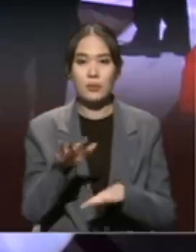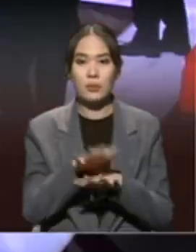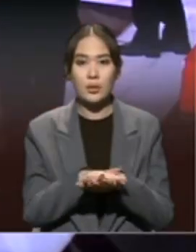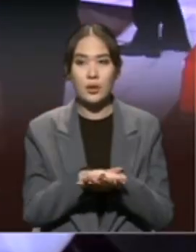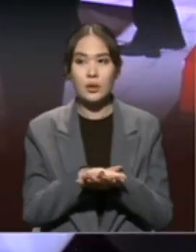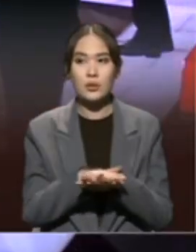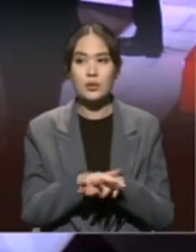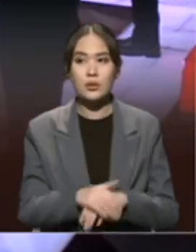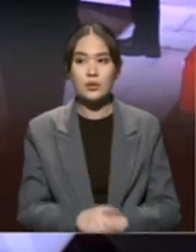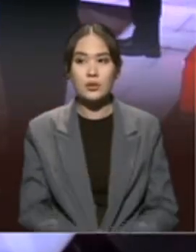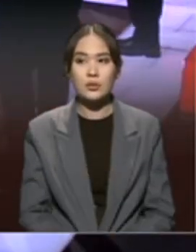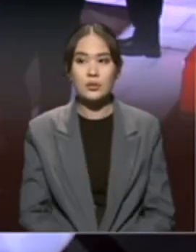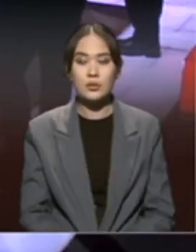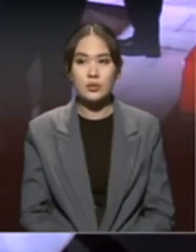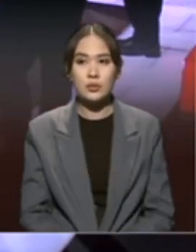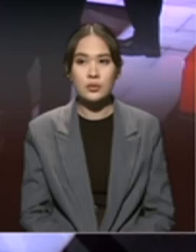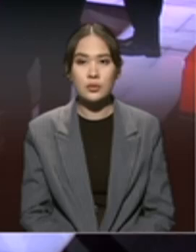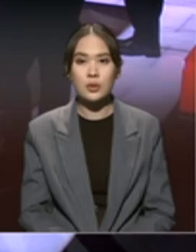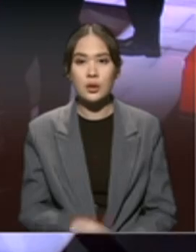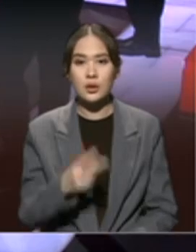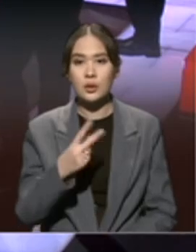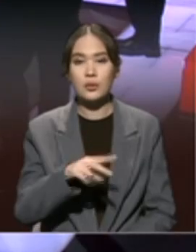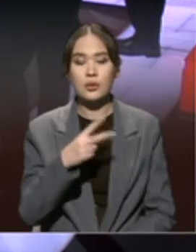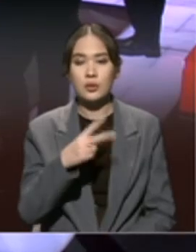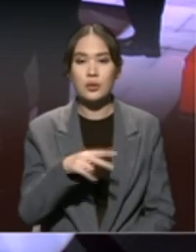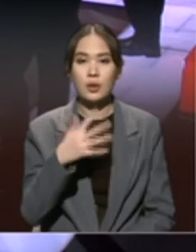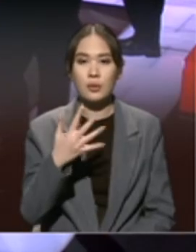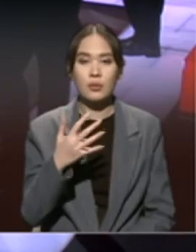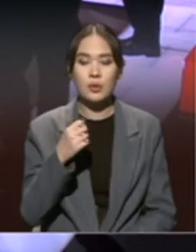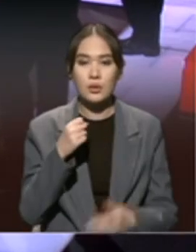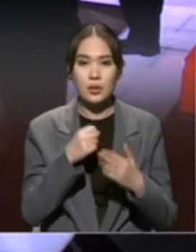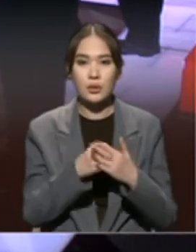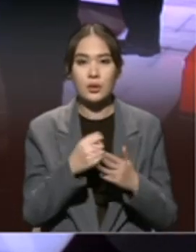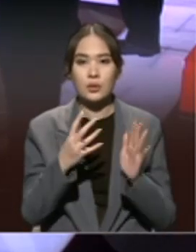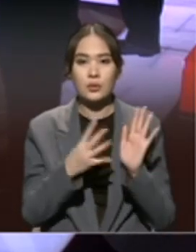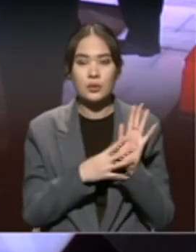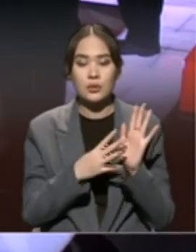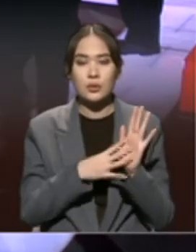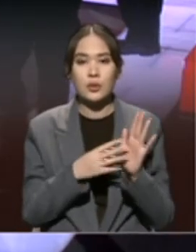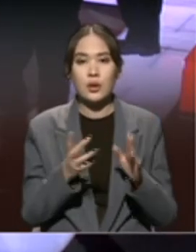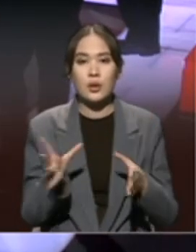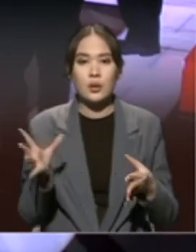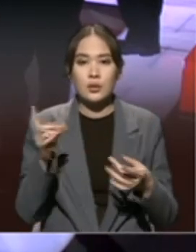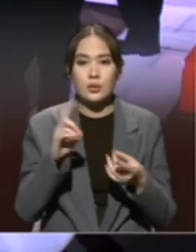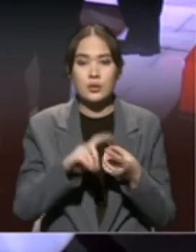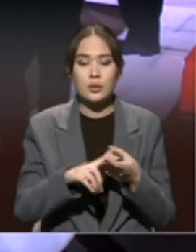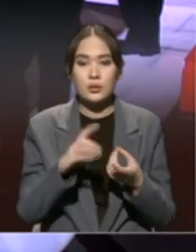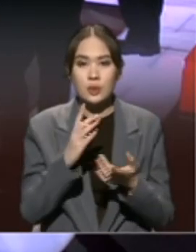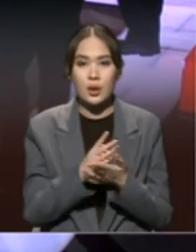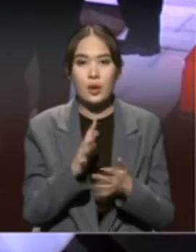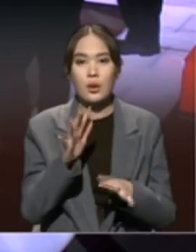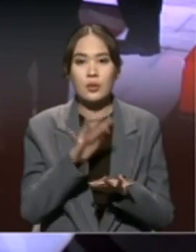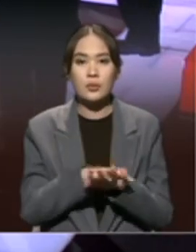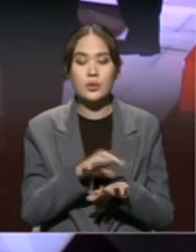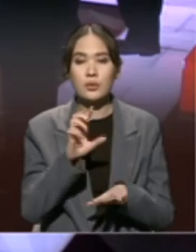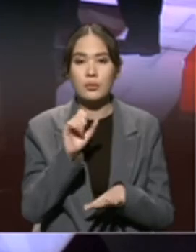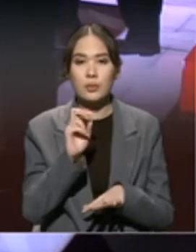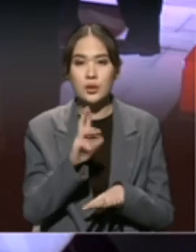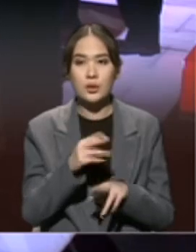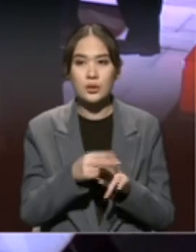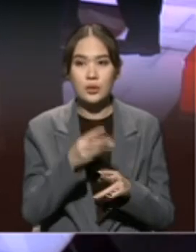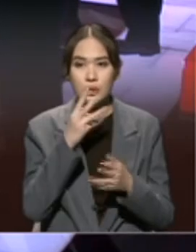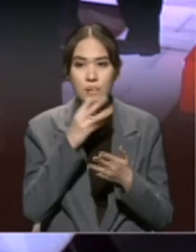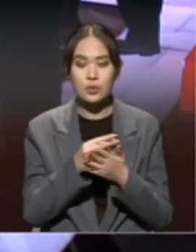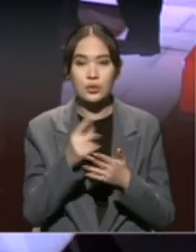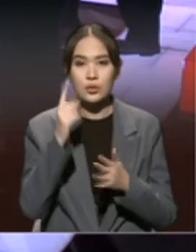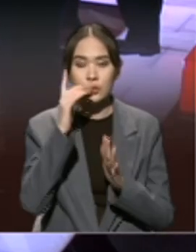айтып өткім келеді. 9-20-25-ті бәрі 9 деп қана байланыстырып жатыр ғой. Мысалы, отбасы банктің жүйесін